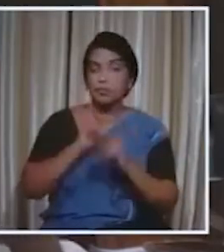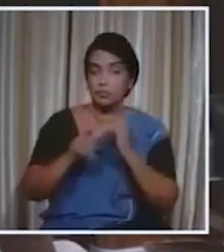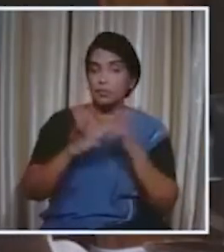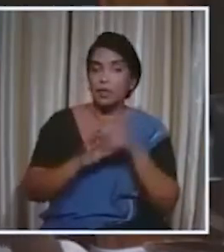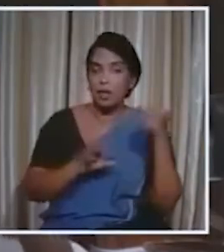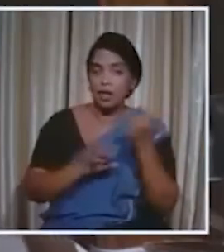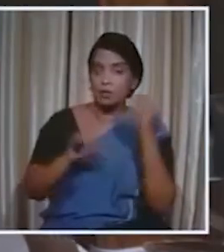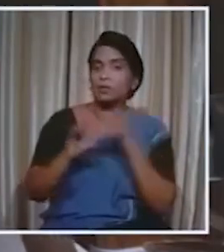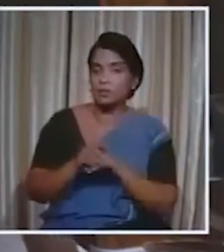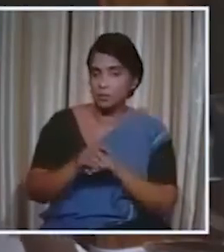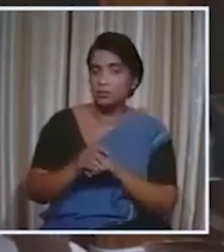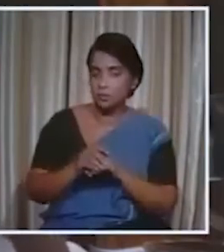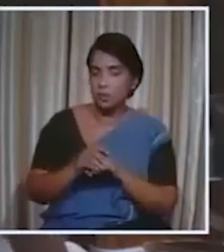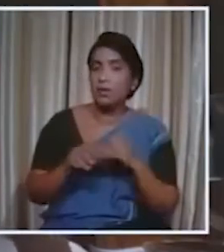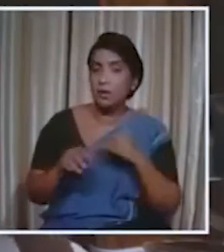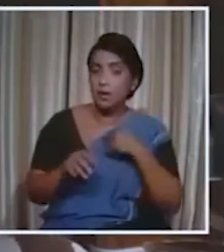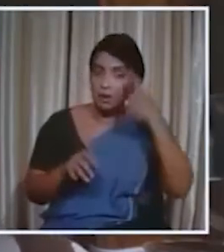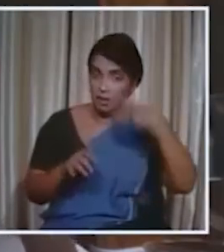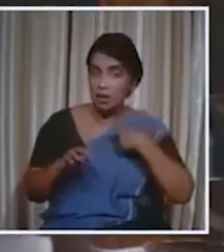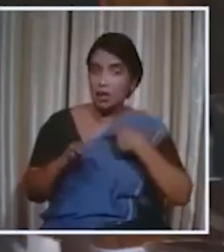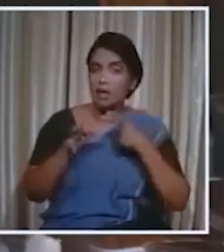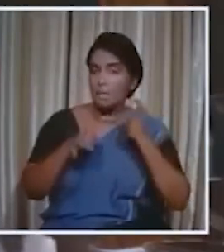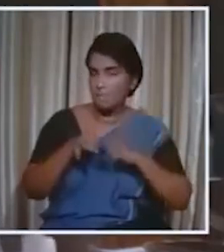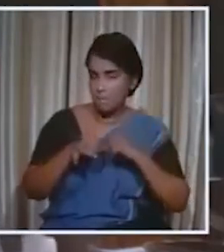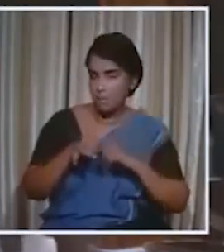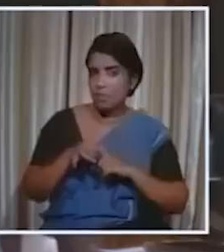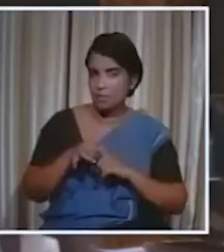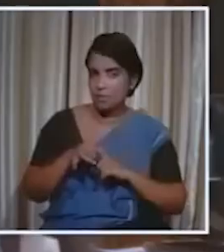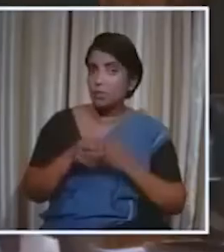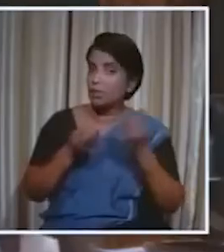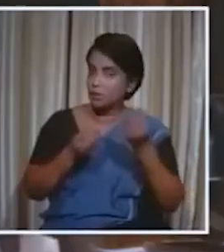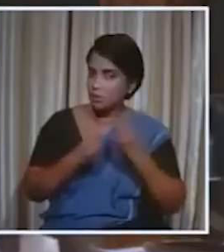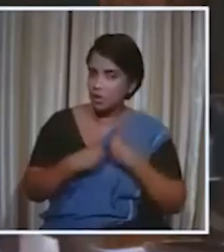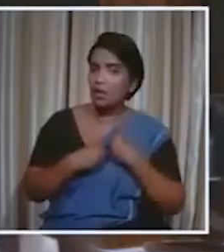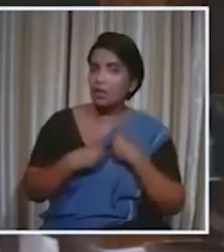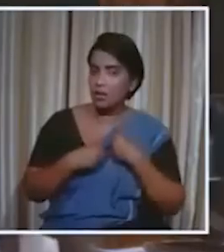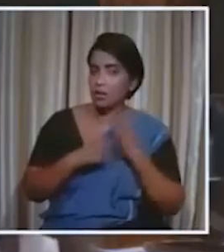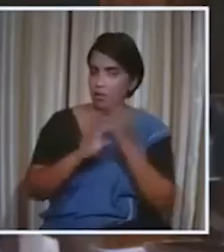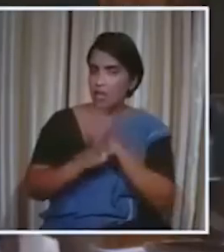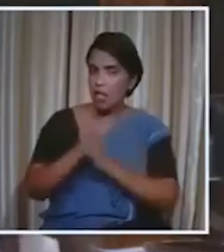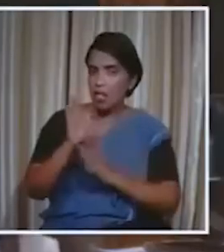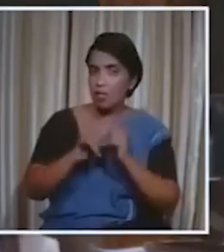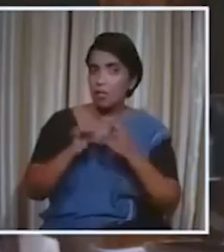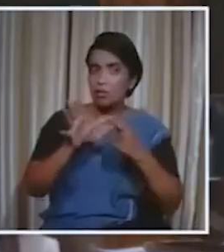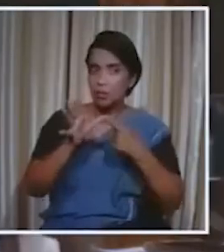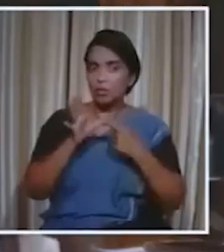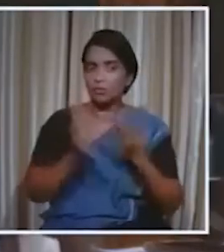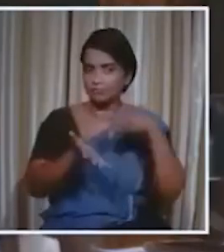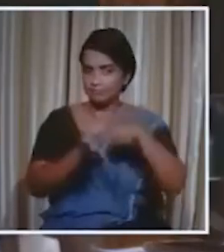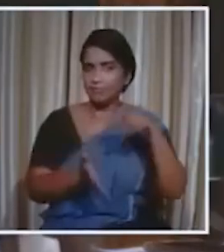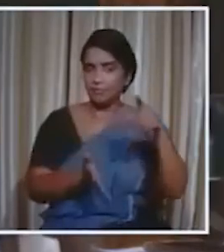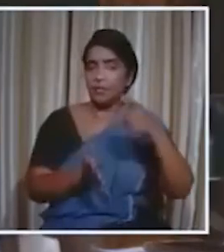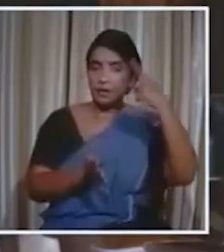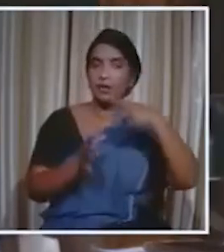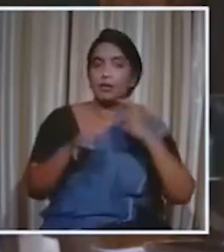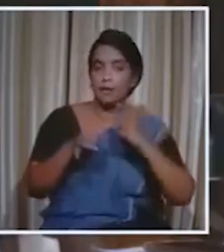අලුතෙන් ඉන්නවා ඒ ඇමතිතුමා. මගේ දෙවනි අතුරු පස්සේ තියෙන කතා නැගතුමා හැබැයි මට ඒක ලබා දෙන්න ඕනේ. ඇමතිතුමා මේ හිටපු ඇමතිතුමා පිළිතුරක් දෙන්න නැගිටලා ඉන්නවා. මගේ දෙවනි අතුරු